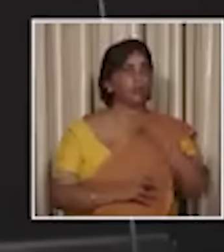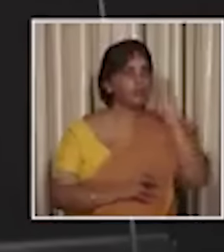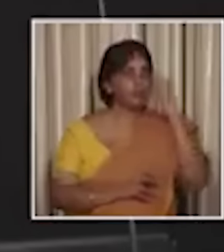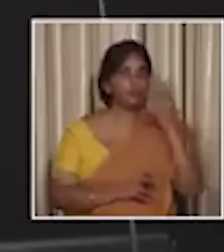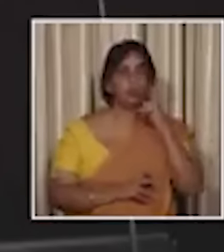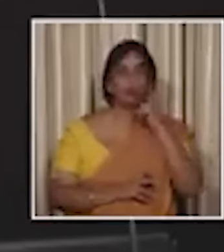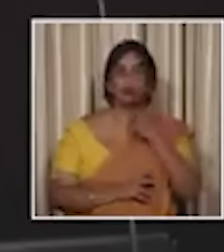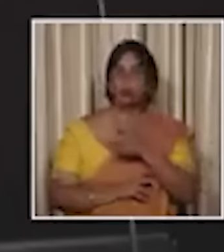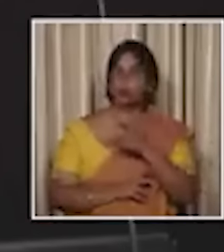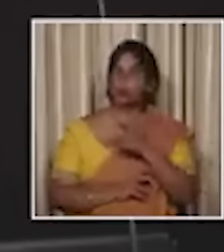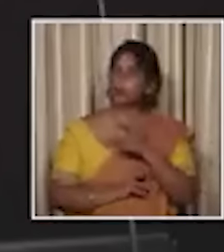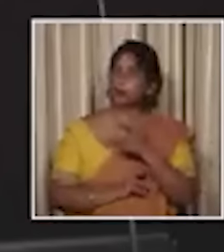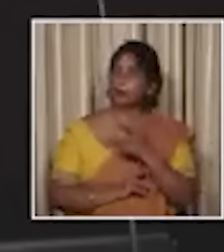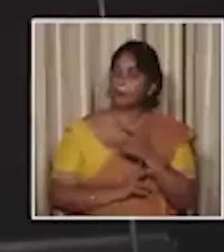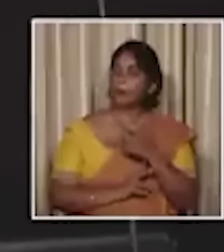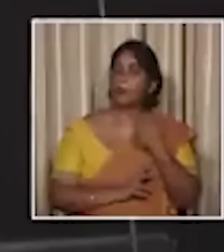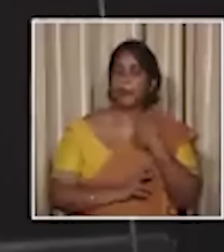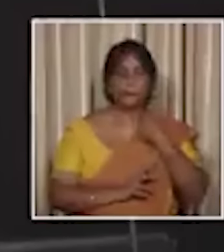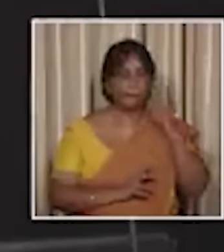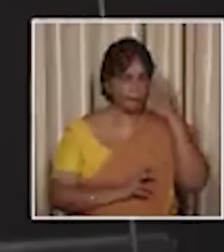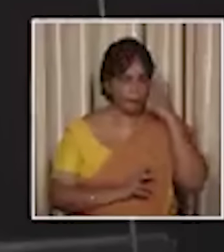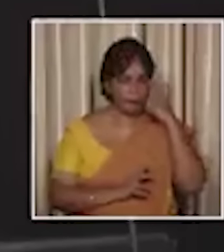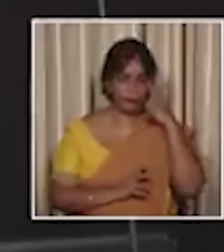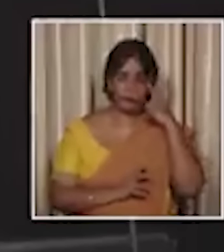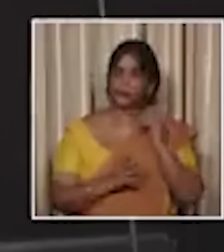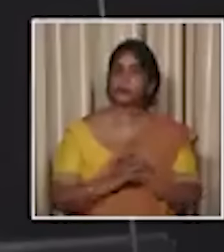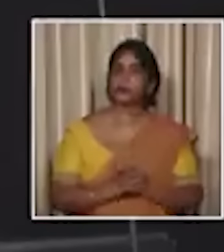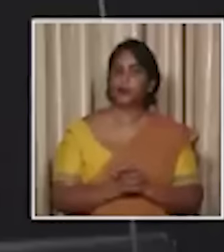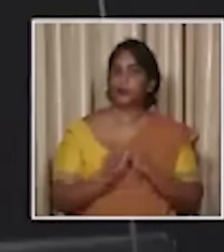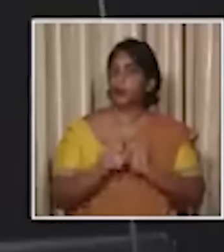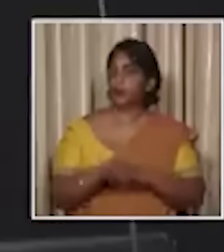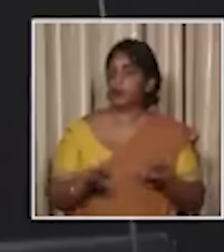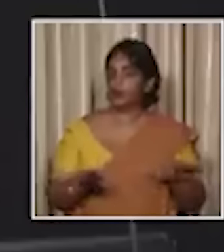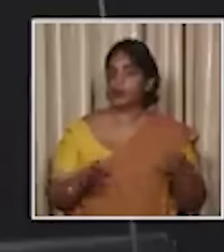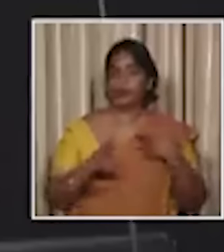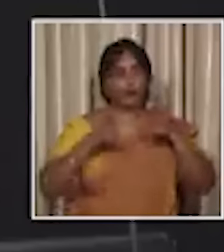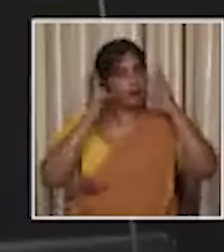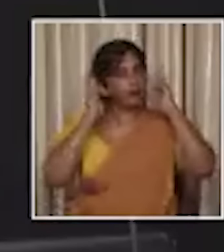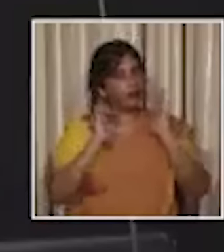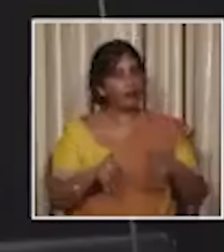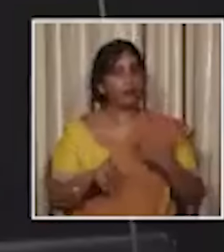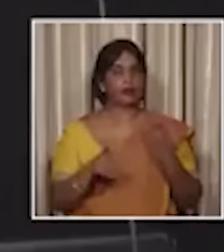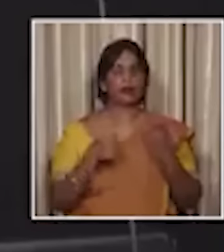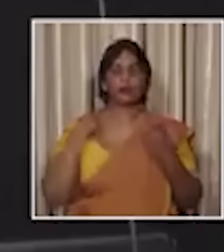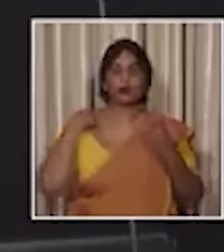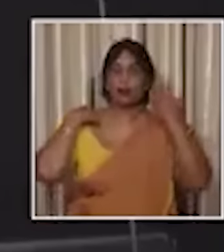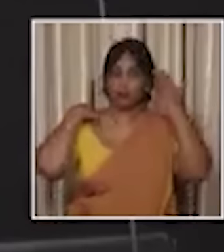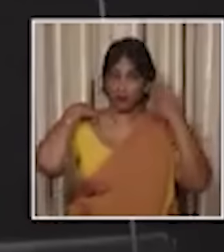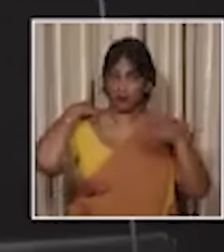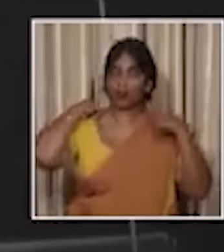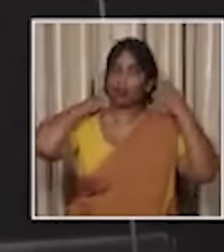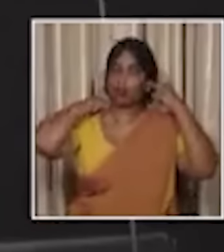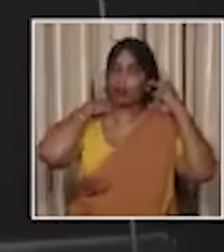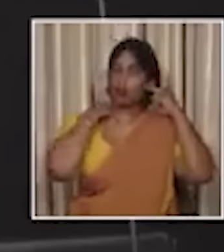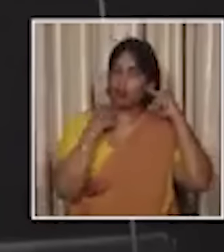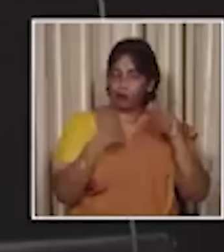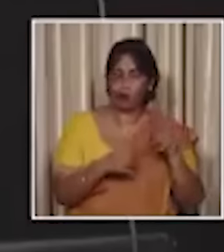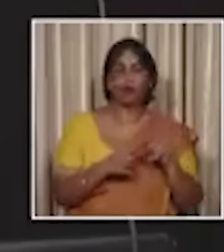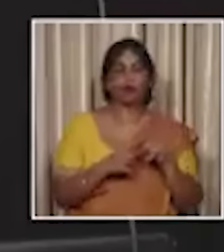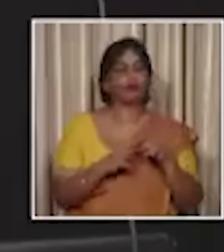மிகப்பெரிய குழந்தைகள் பெரியவர்கள் உட்பட நடந்த படுகொலையை விசாரணை செய்து அவருக்கு தண்டனையும் வழங்கப்பட்டது.